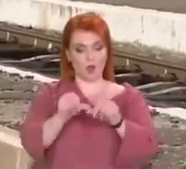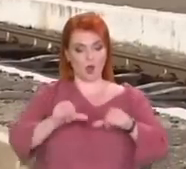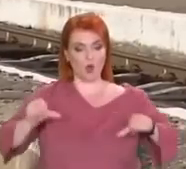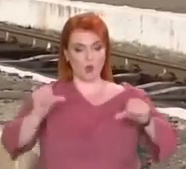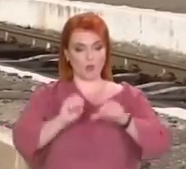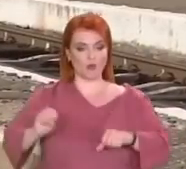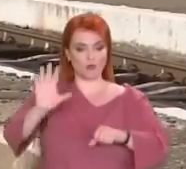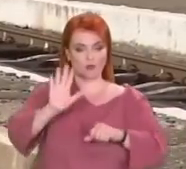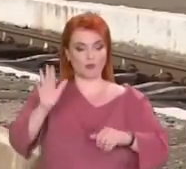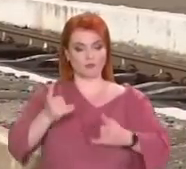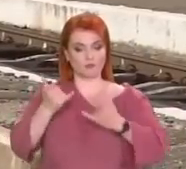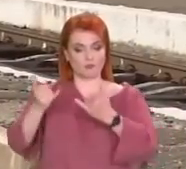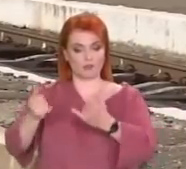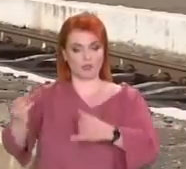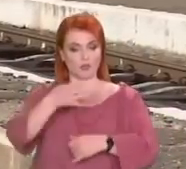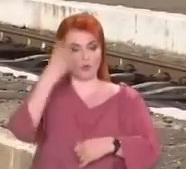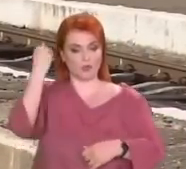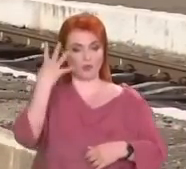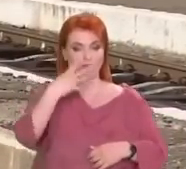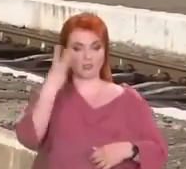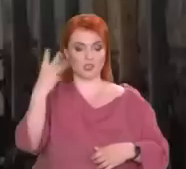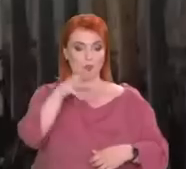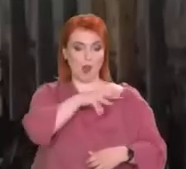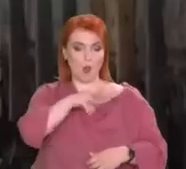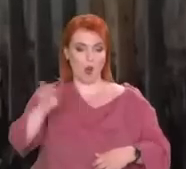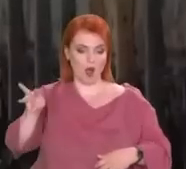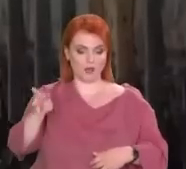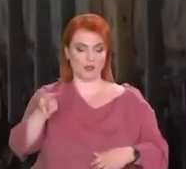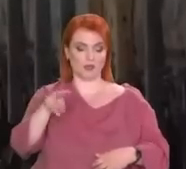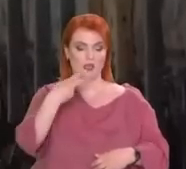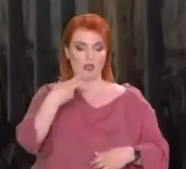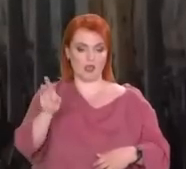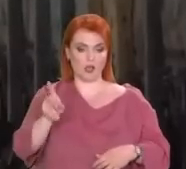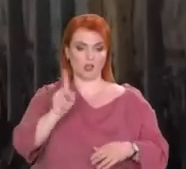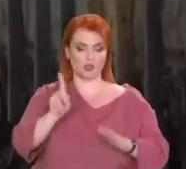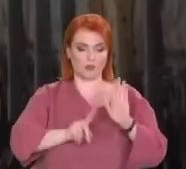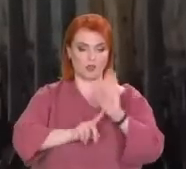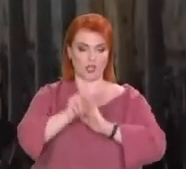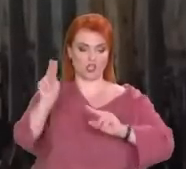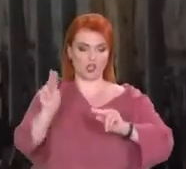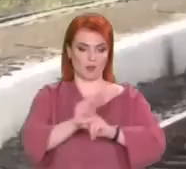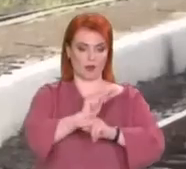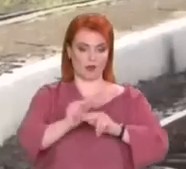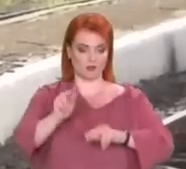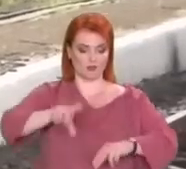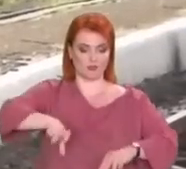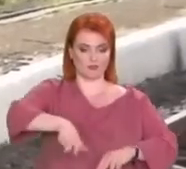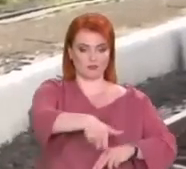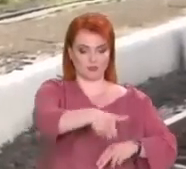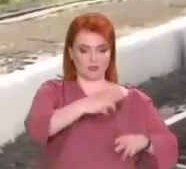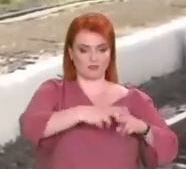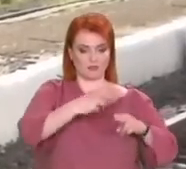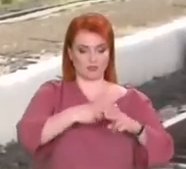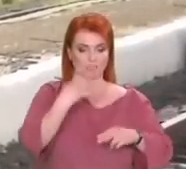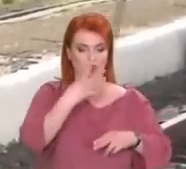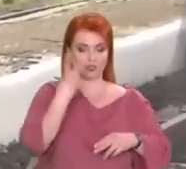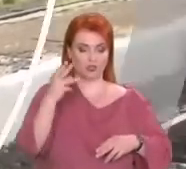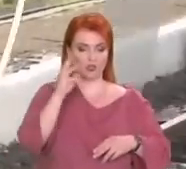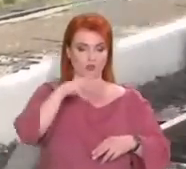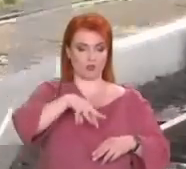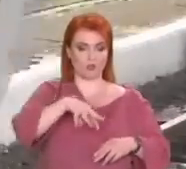oferi țării noastre 43 de milioane de euro pentru reabilitarea unui tronson de 128 de kilometri de cale